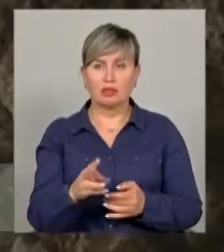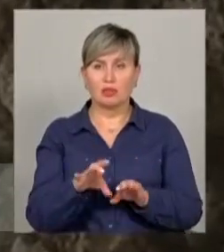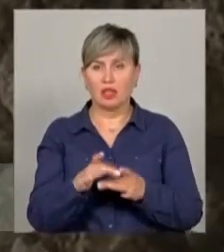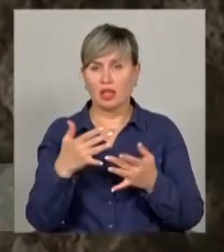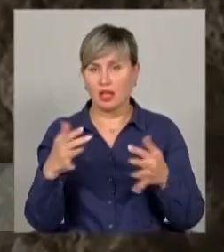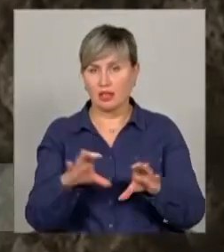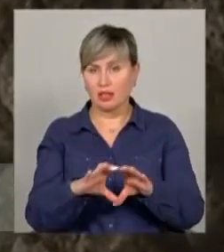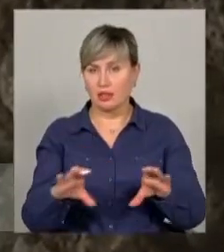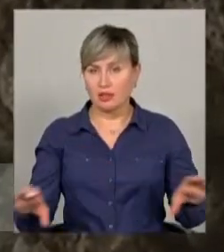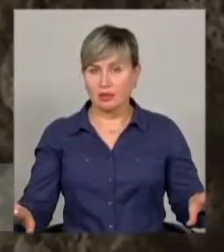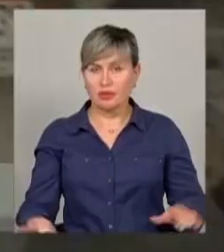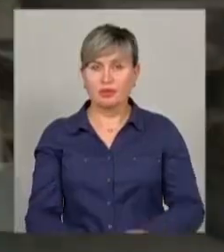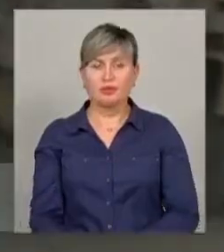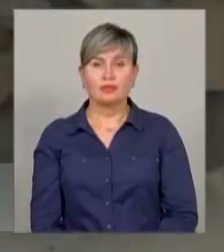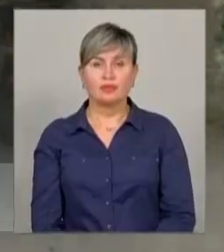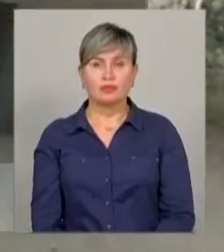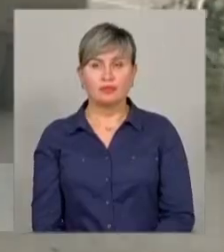сетей.